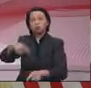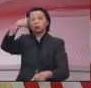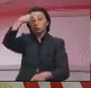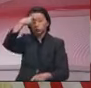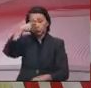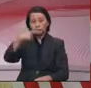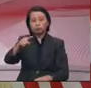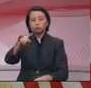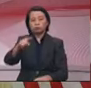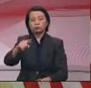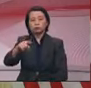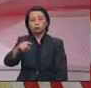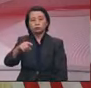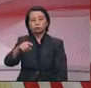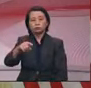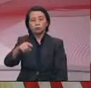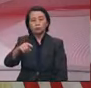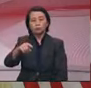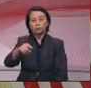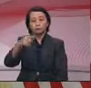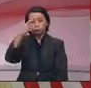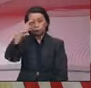untuk